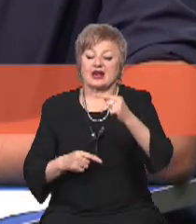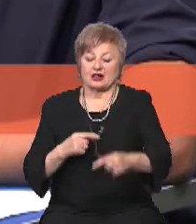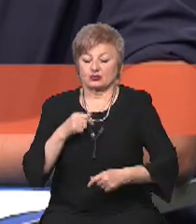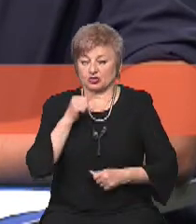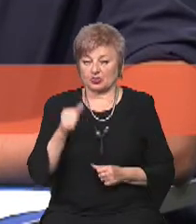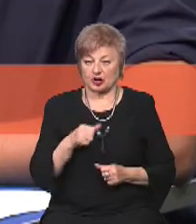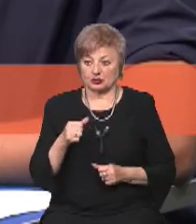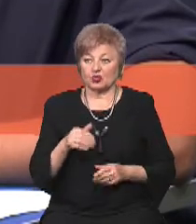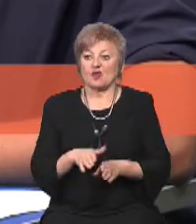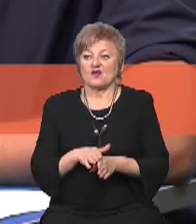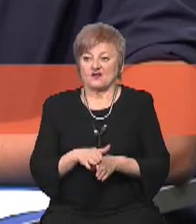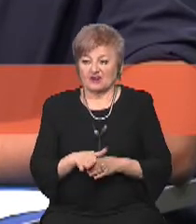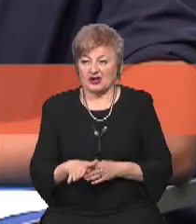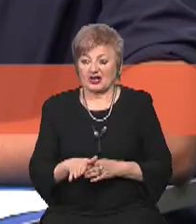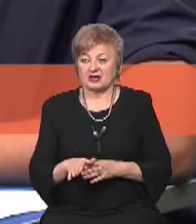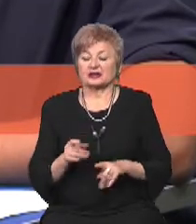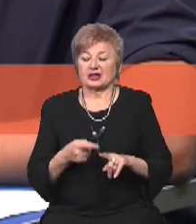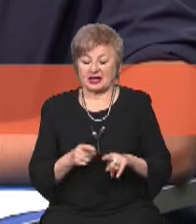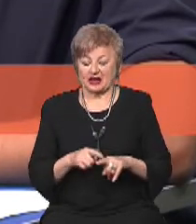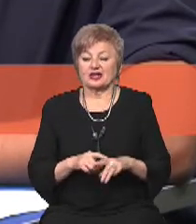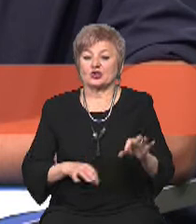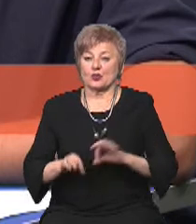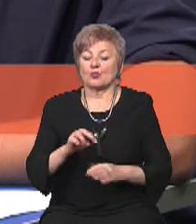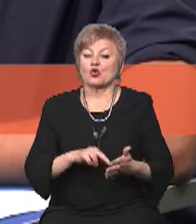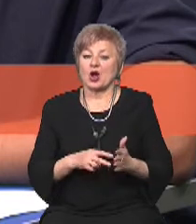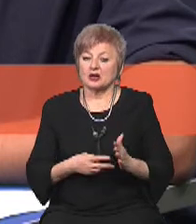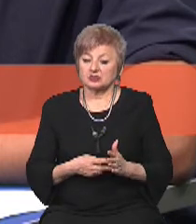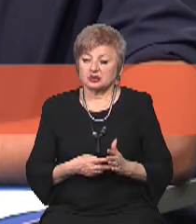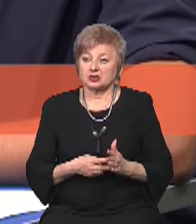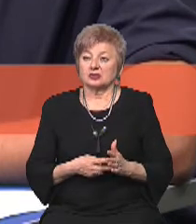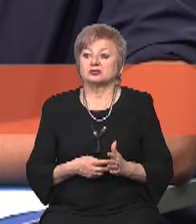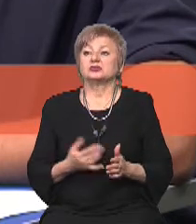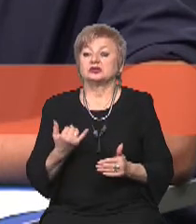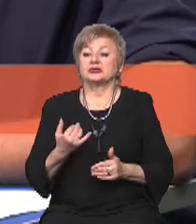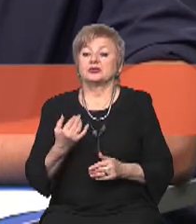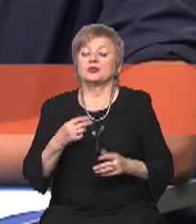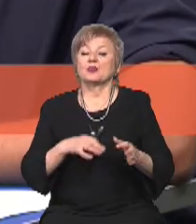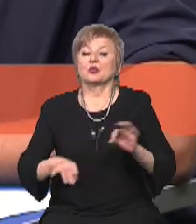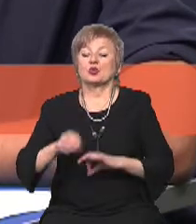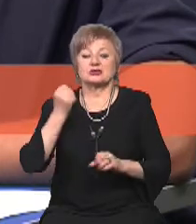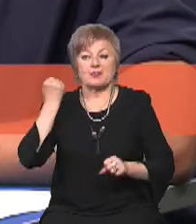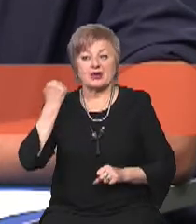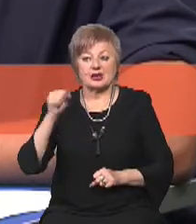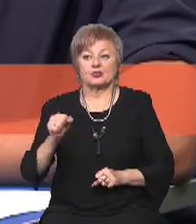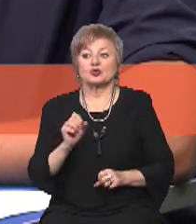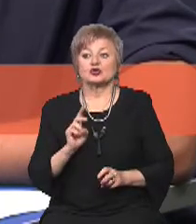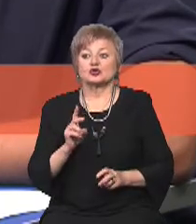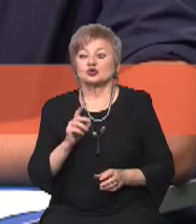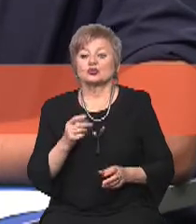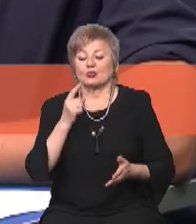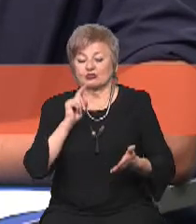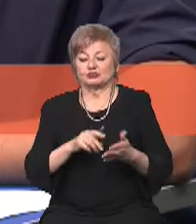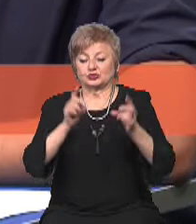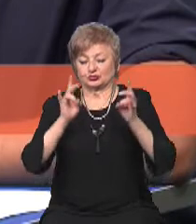році виконувати ці проекти. І проекти-переможці найчастіше якраз потерпають